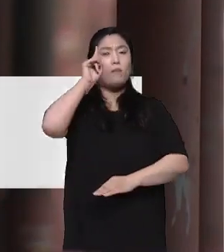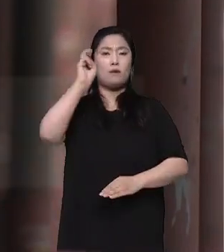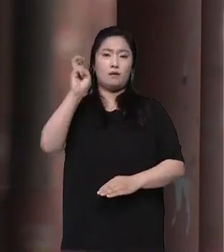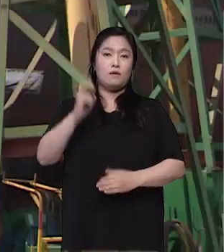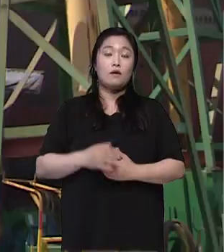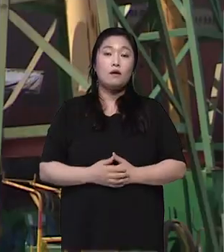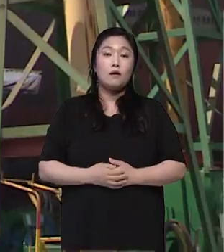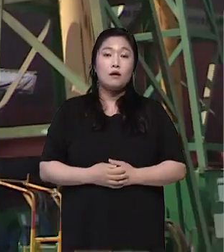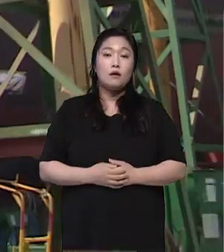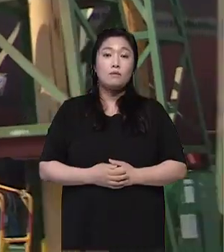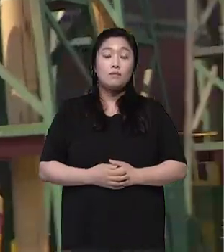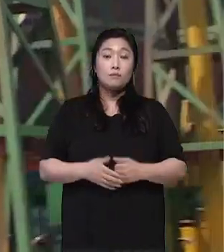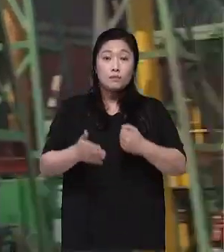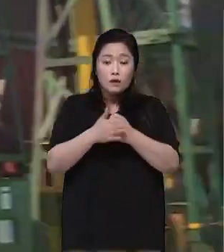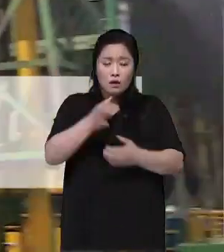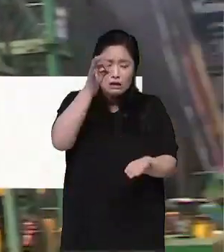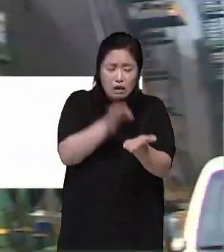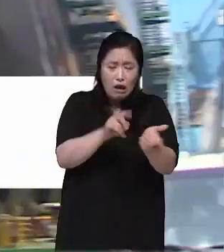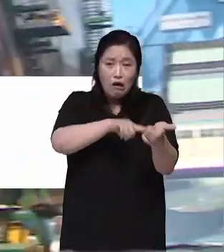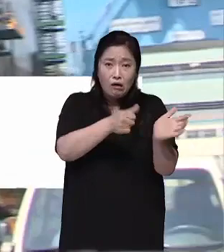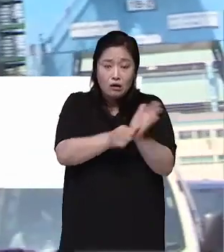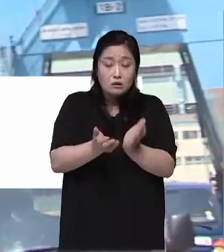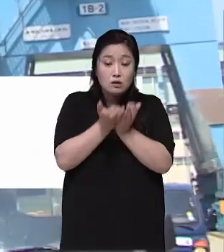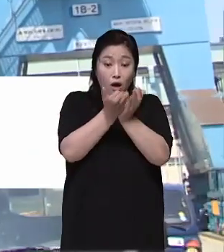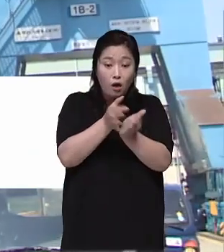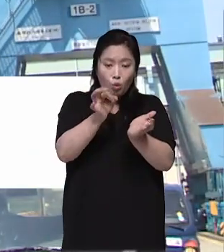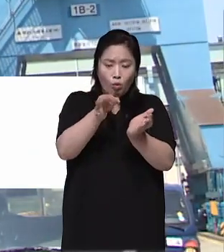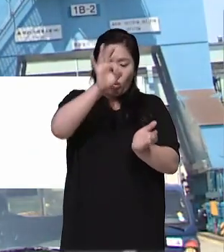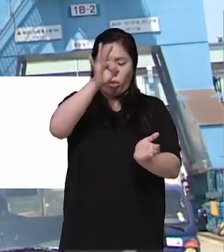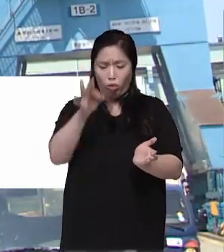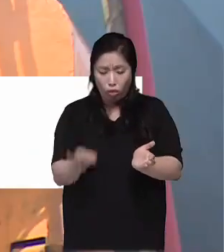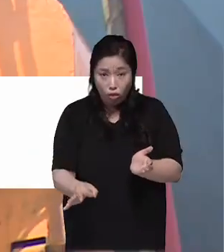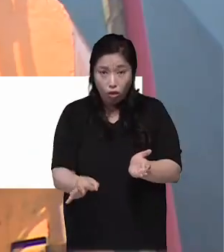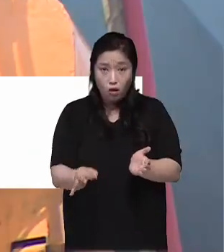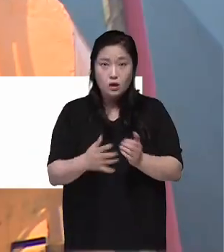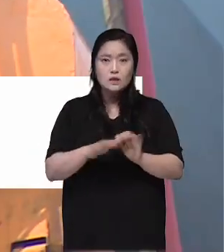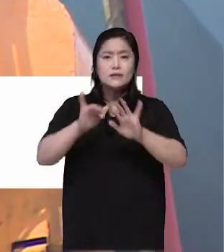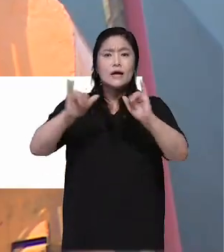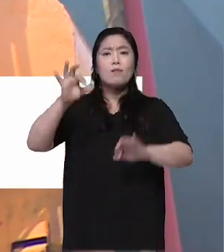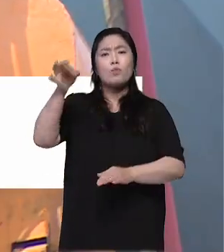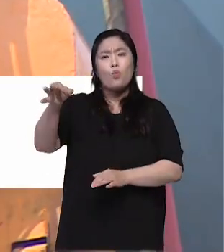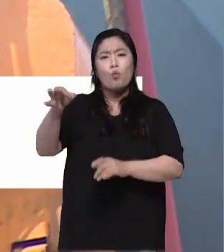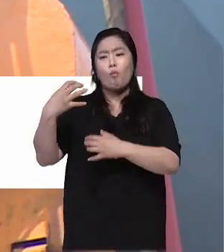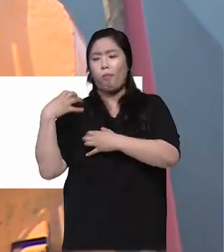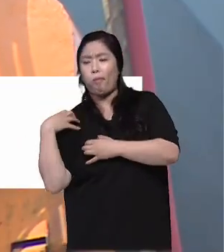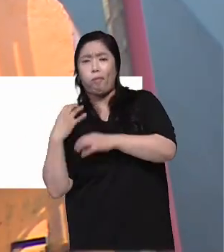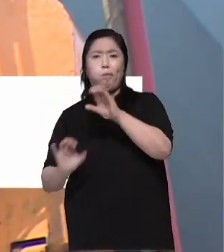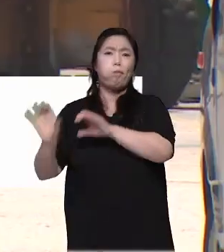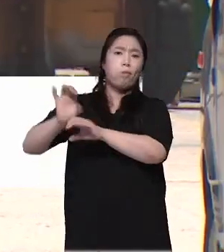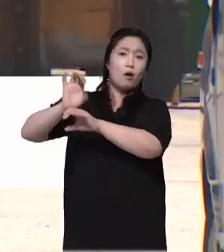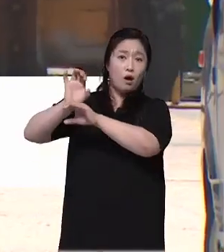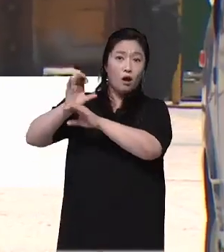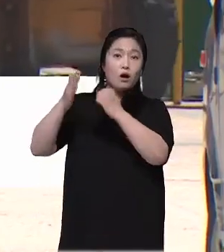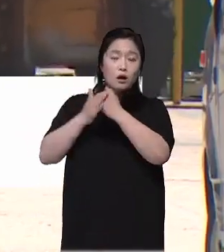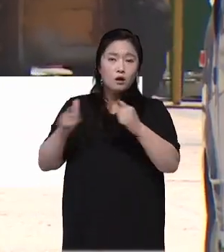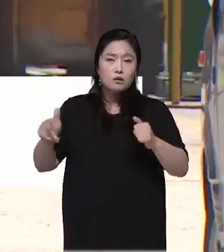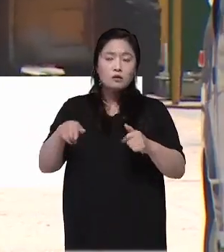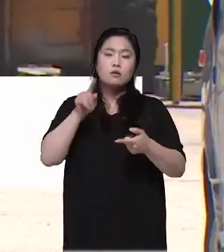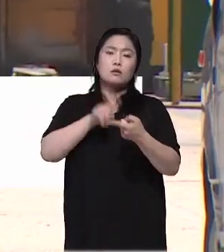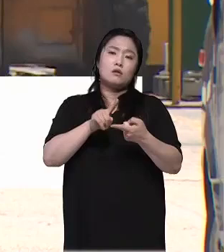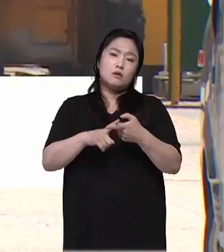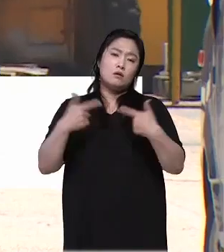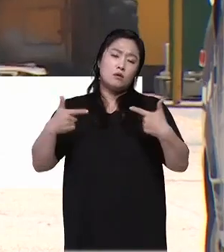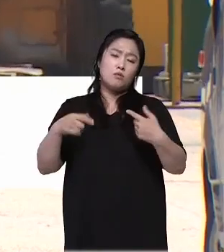때문입니다. 저가 수주 여파로 선박 단가는 떨어진 반면 인건비 부담은 커진 가운데 금융권의